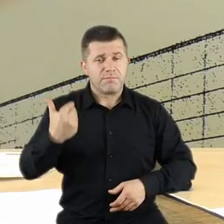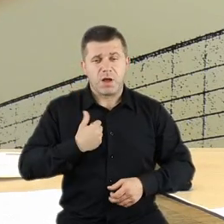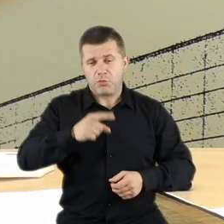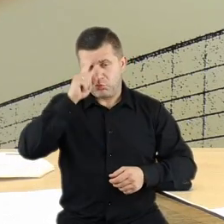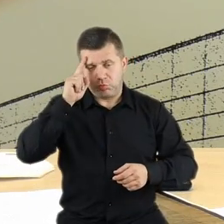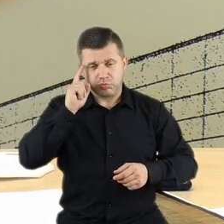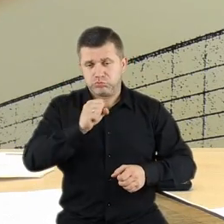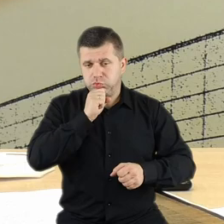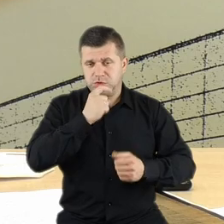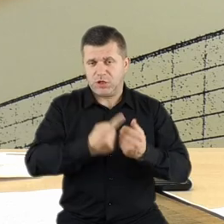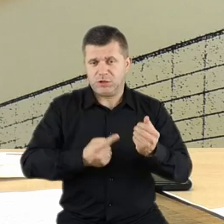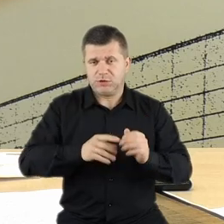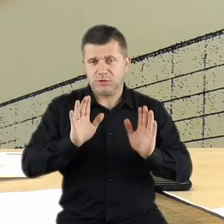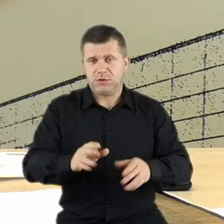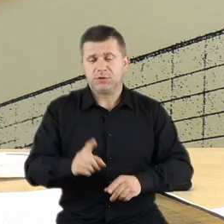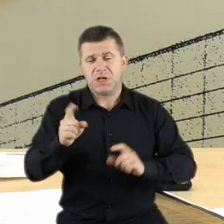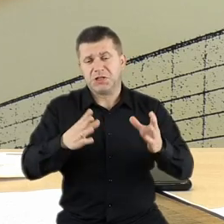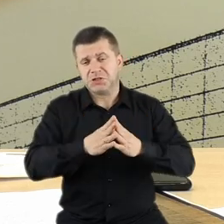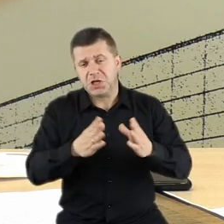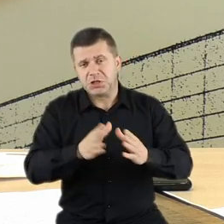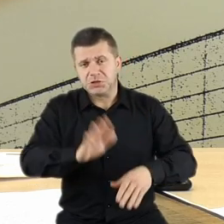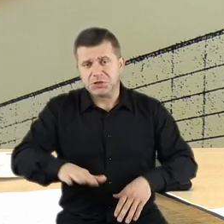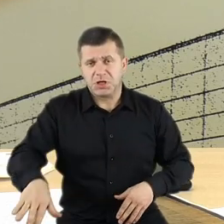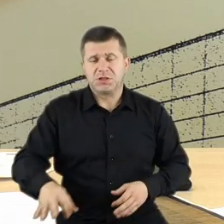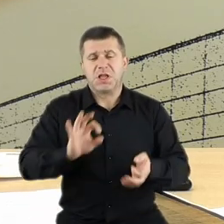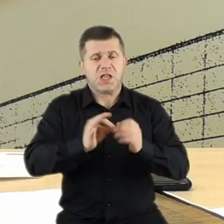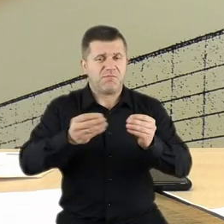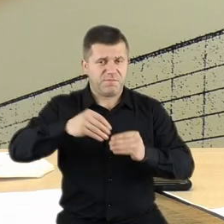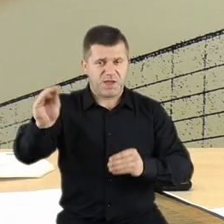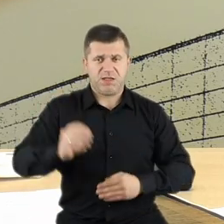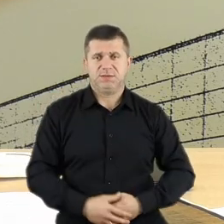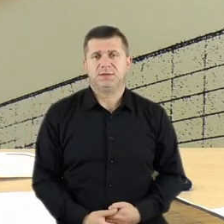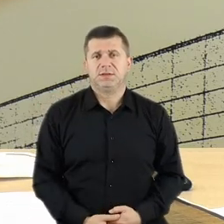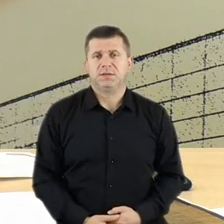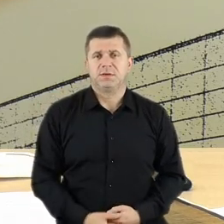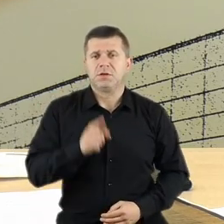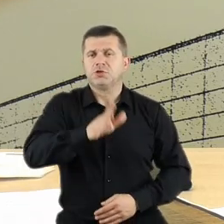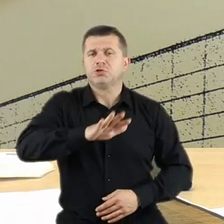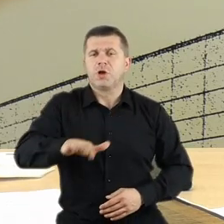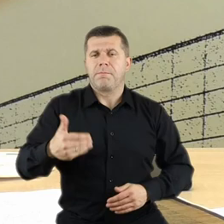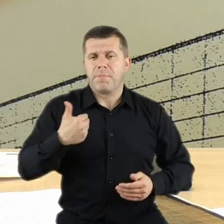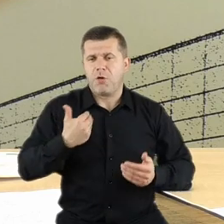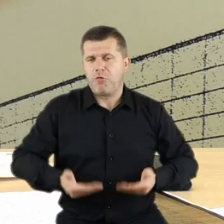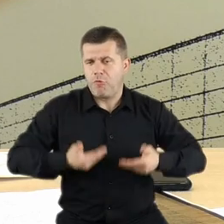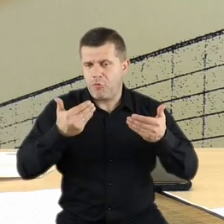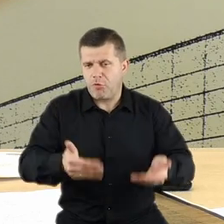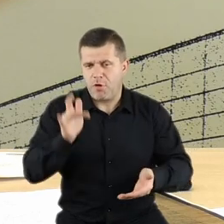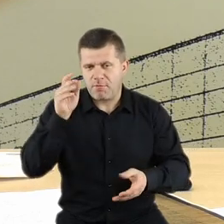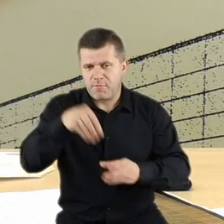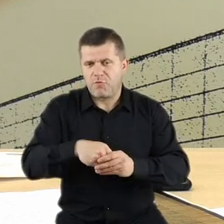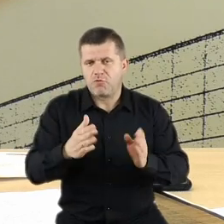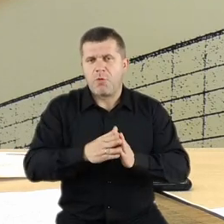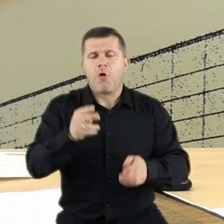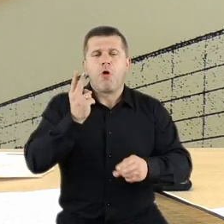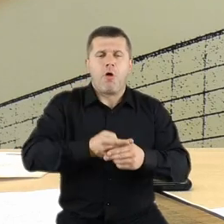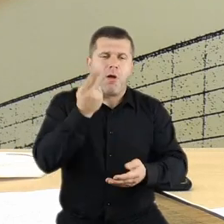czasem było ich po 10 dzieci a nawet i więcej no i tam te dzieci się rodziły tam chorzy leżeli